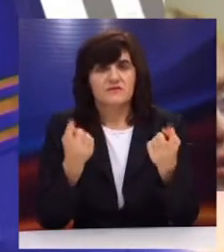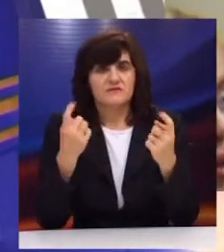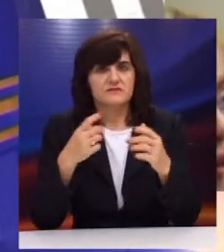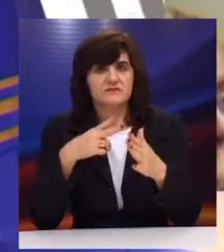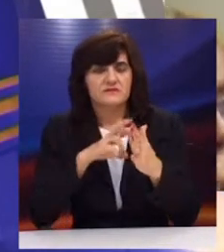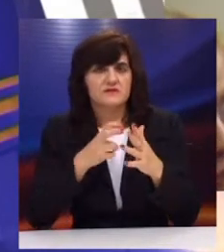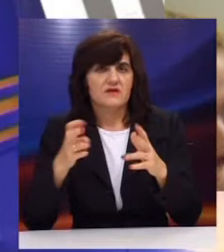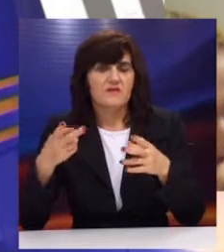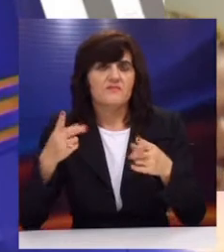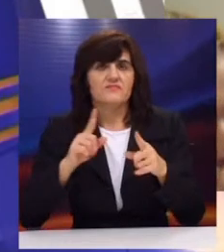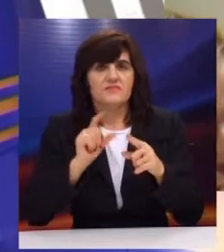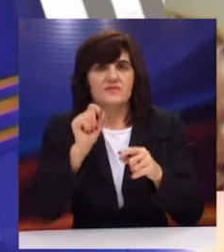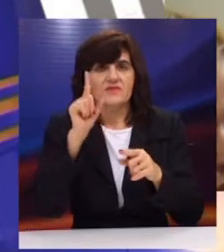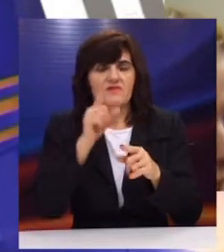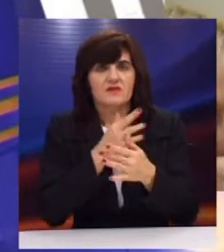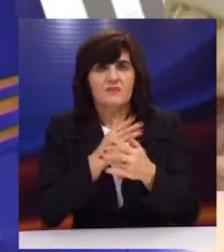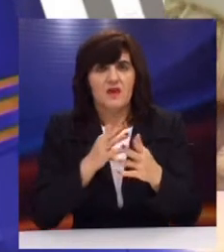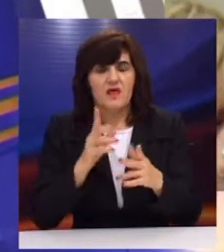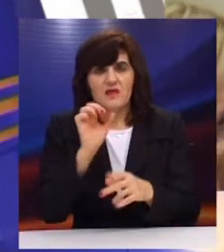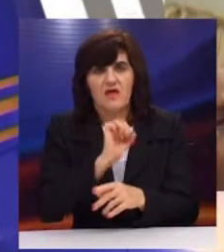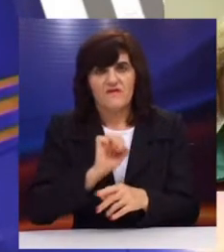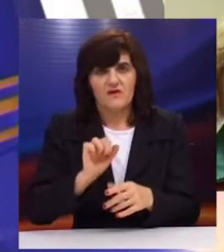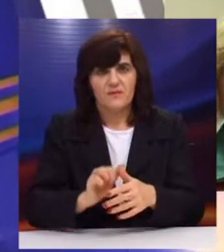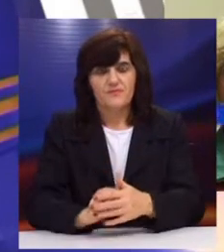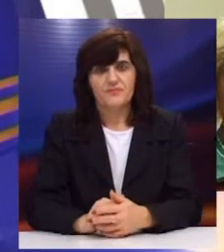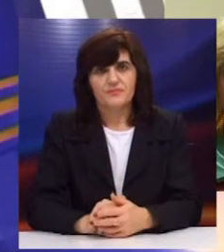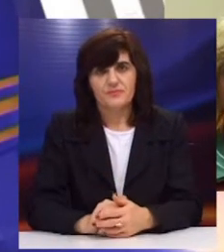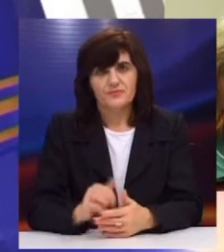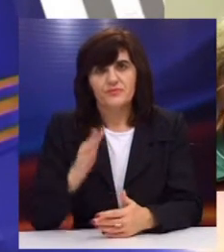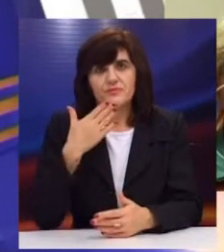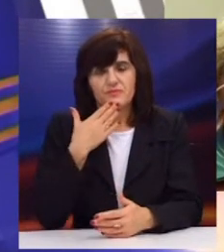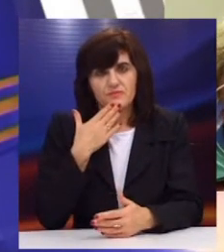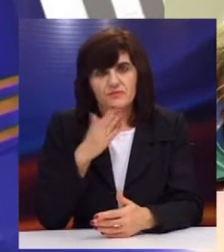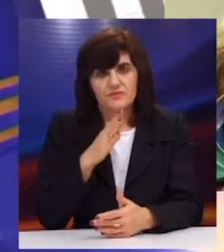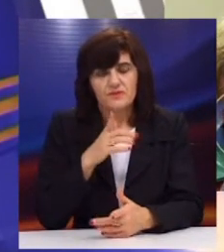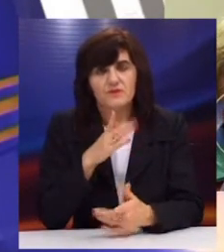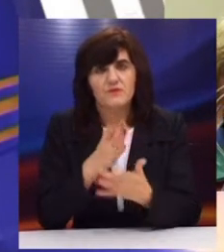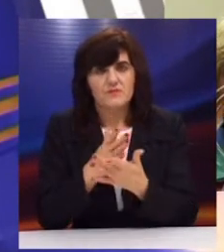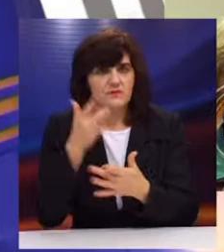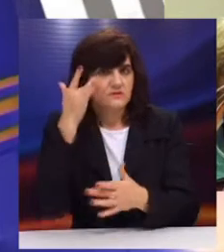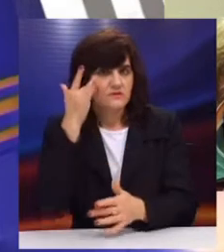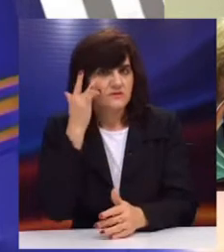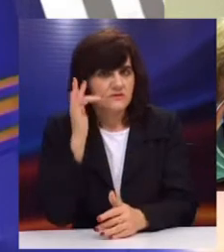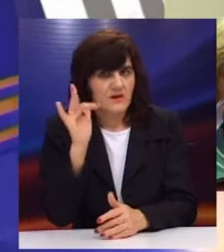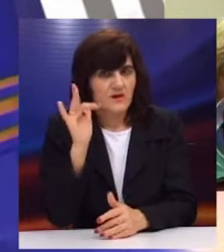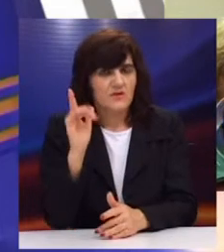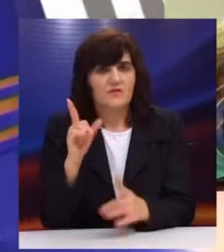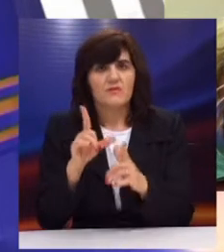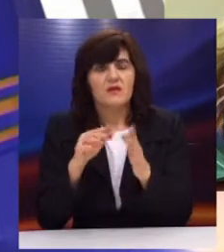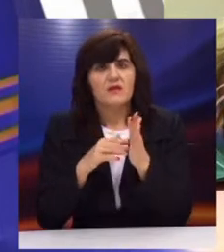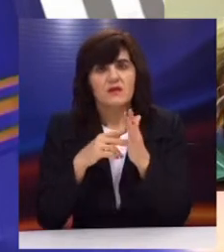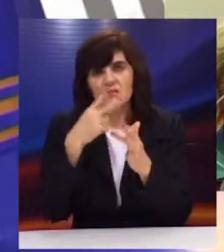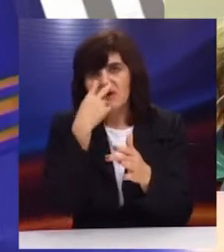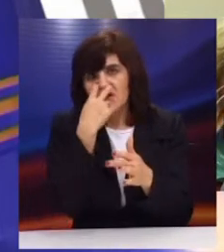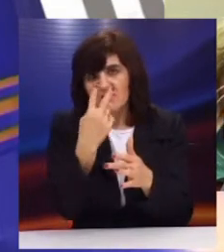sadašnjih 3,5 na 12 milijardi evra. Postignemo li to, mislim da će rezultat biti sjajan, jer treba imati